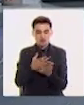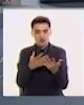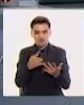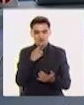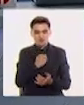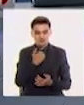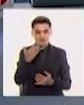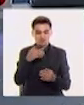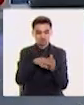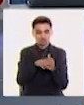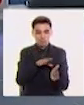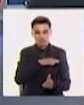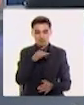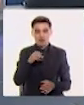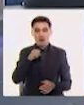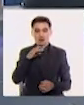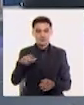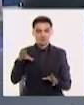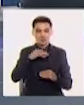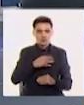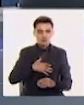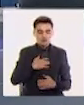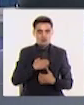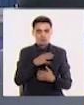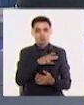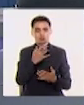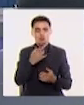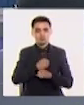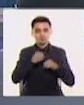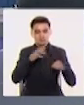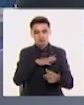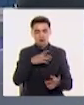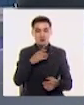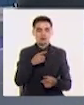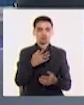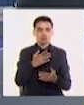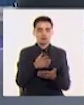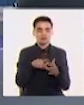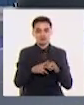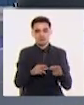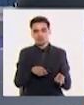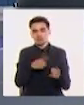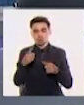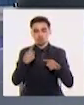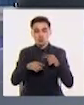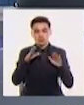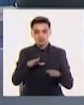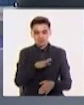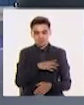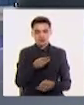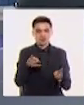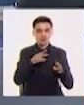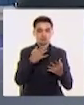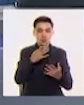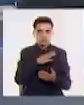бөлшегі болыпты. Арыстықтарды үрейге бөлеген қауіпті оқтарының қаншасы басқа жерге көшірілгені және қаншасы қалған жайлы әріптесім